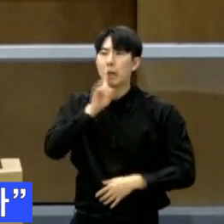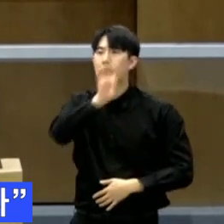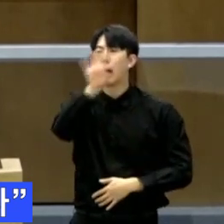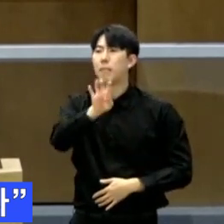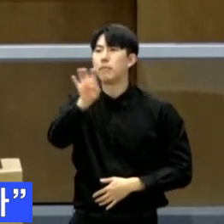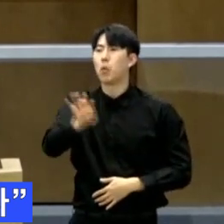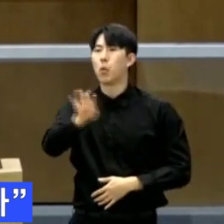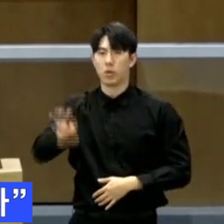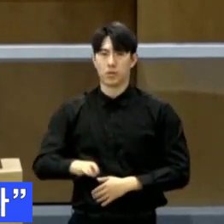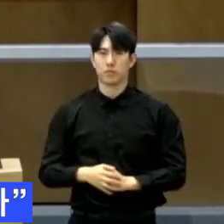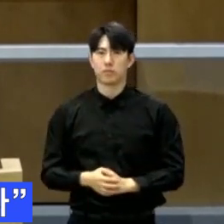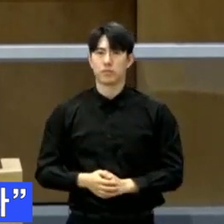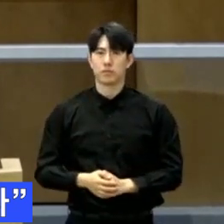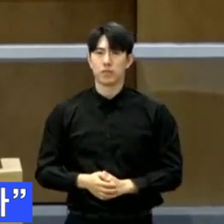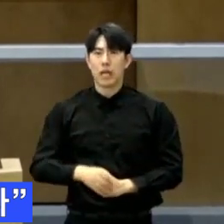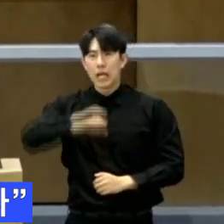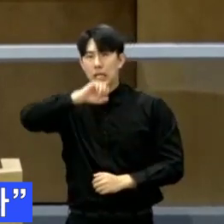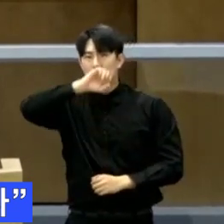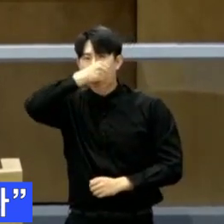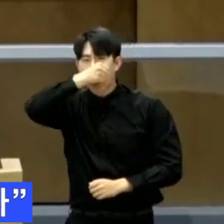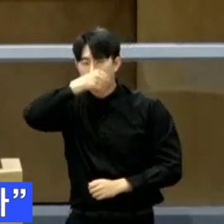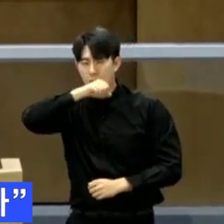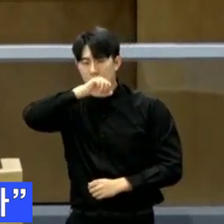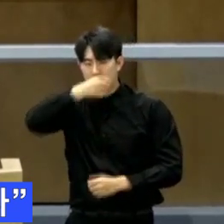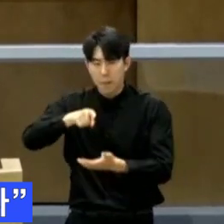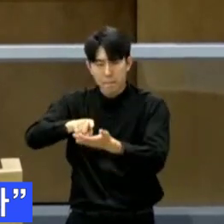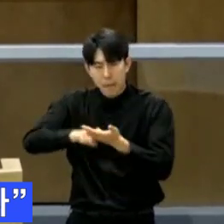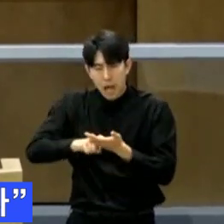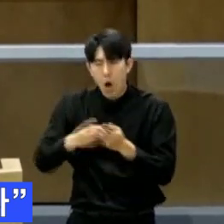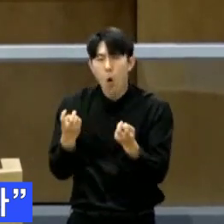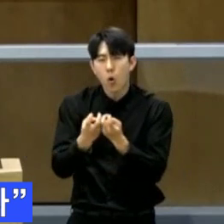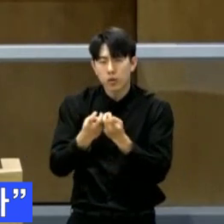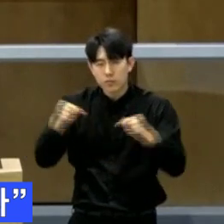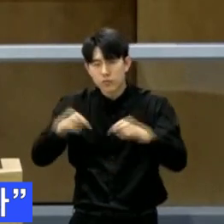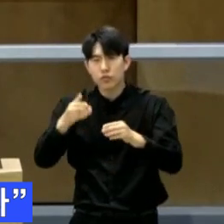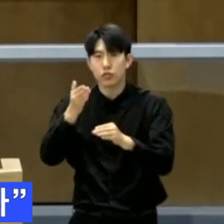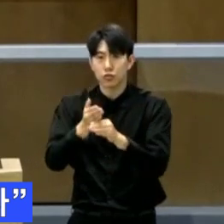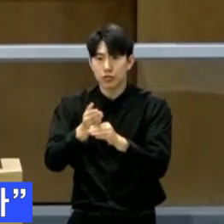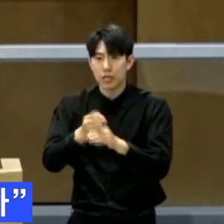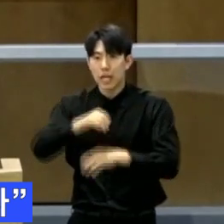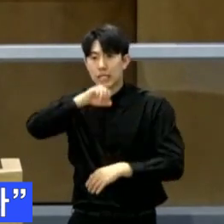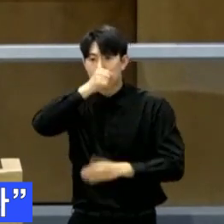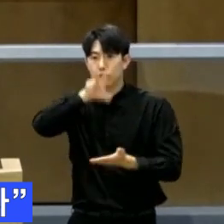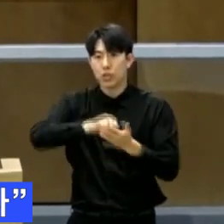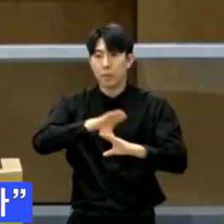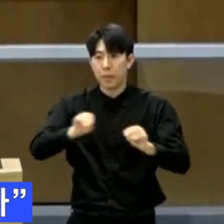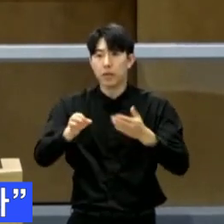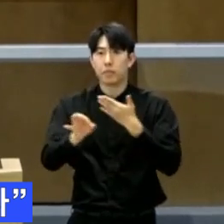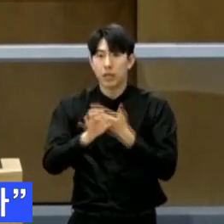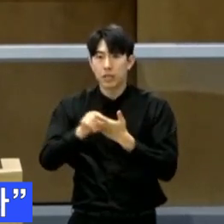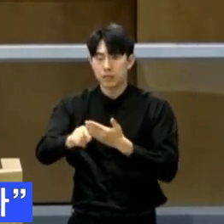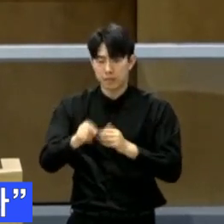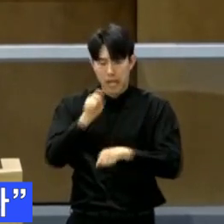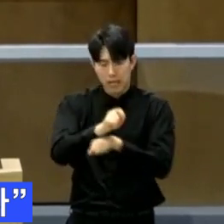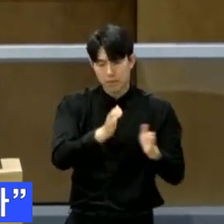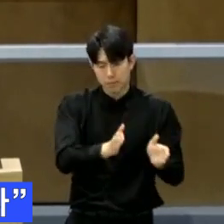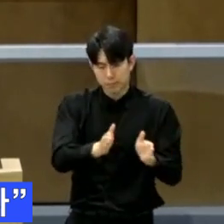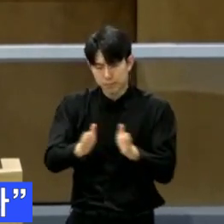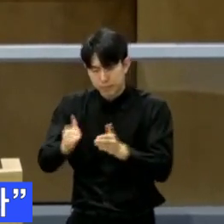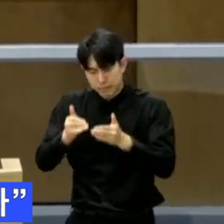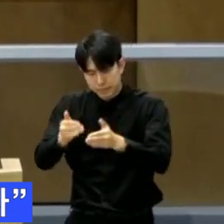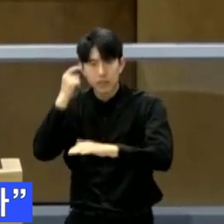반복됩니다. 재원 조달 방안 등을 협의 중에 있으며 조달 방안이 확정되면 관련 행정 절차를